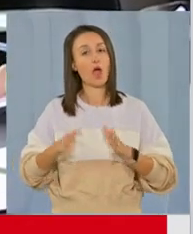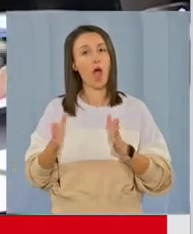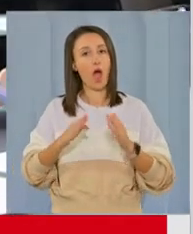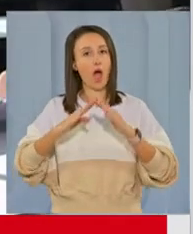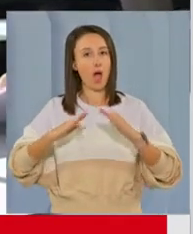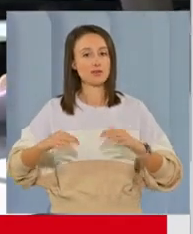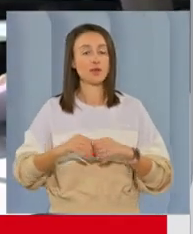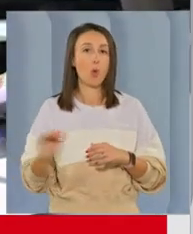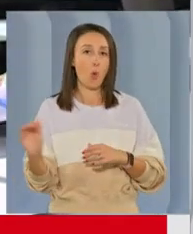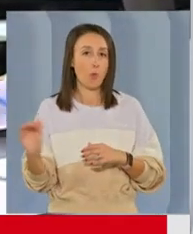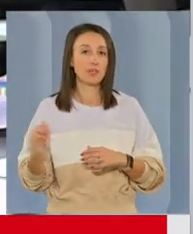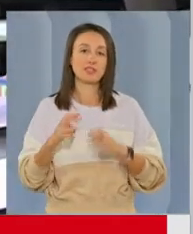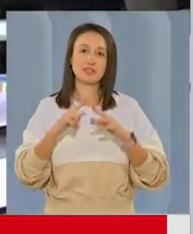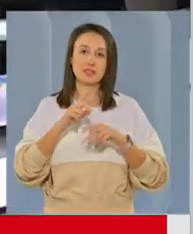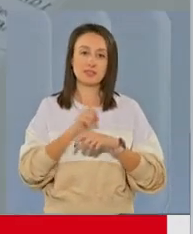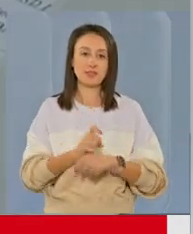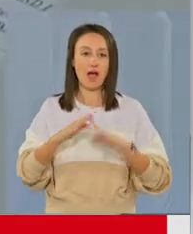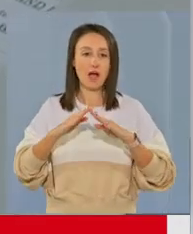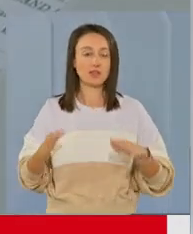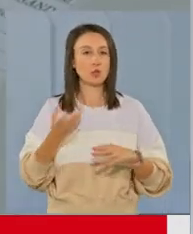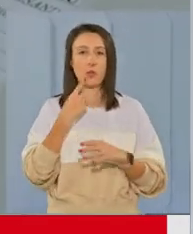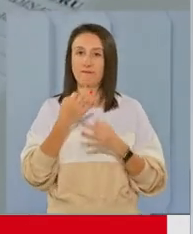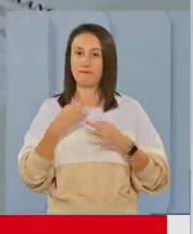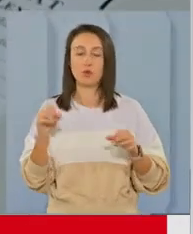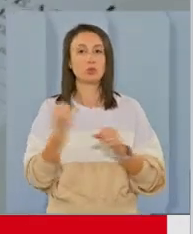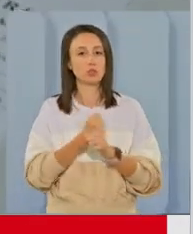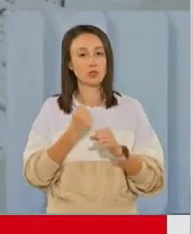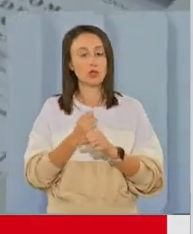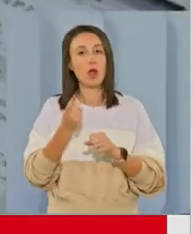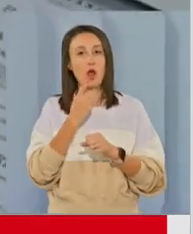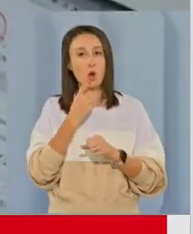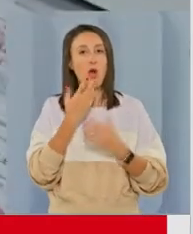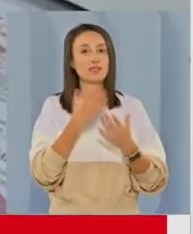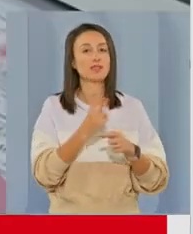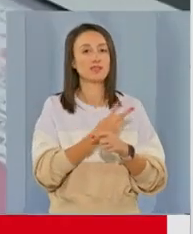Pentru că, stând acasă, îi se spune, n-ai voie să muncești pentru ca să-ți iei alocația de la stat.